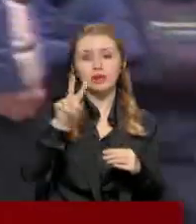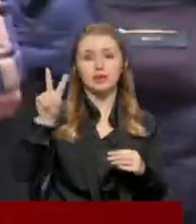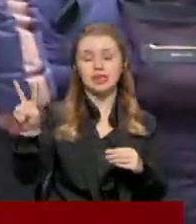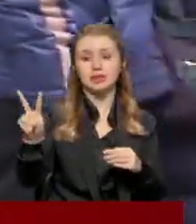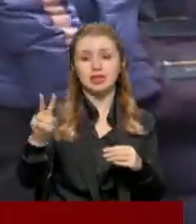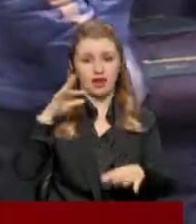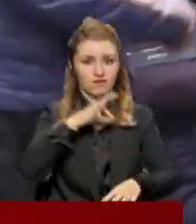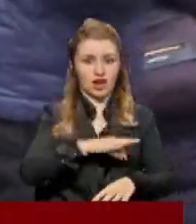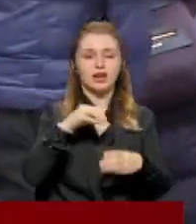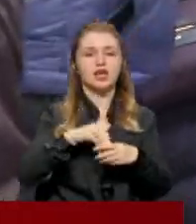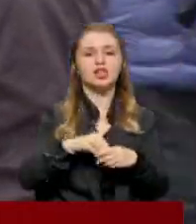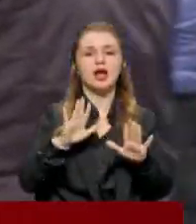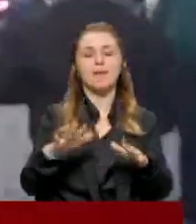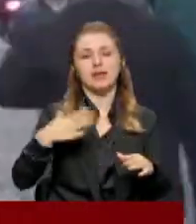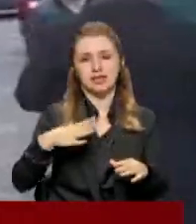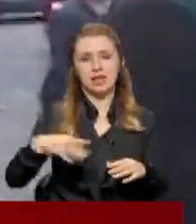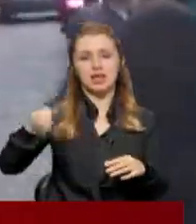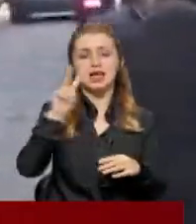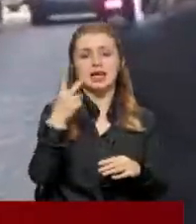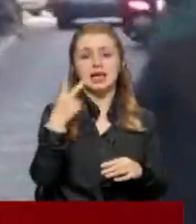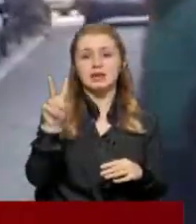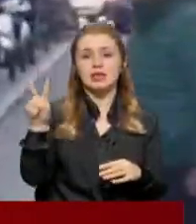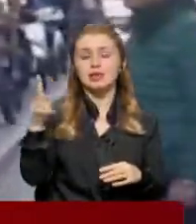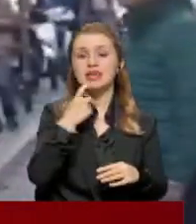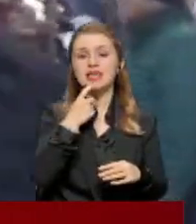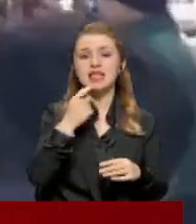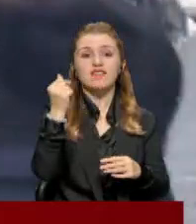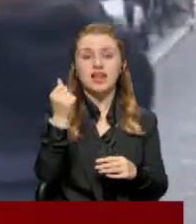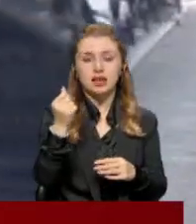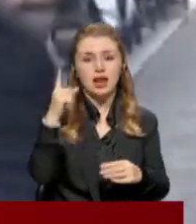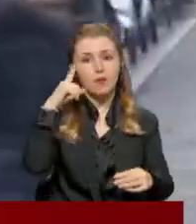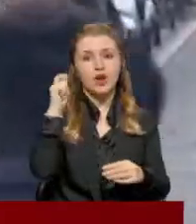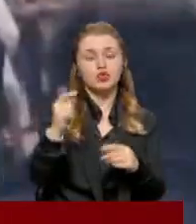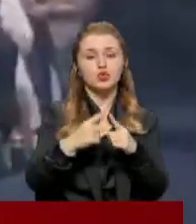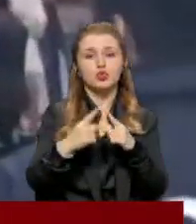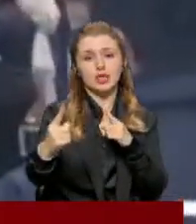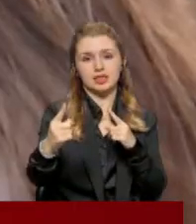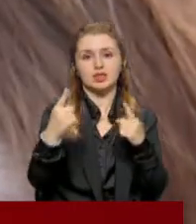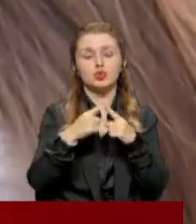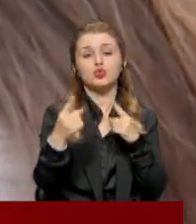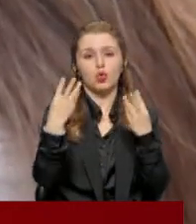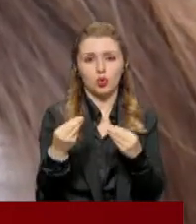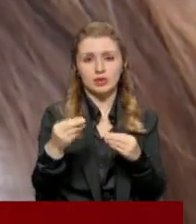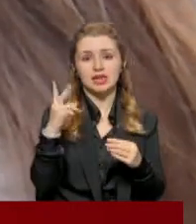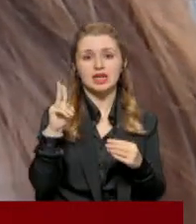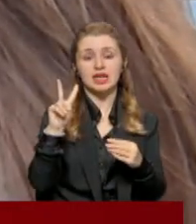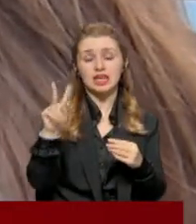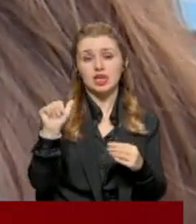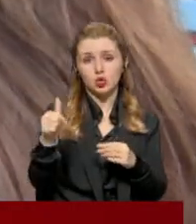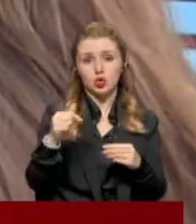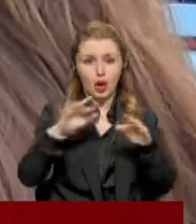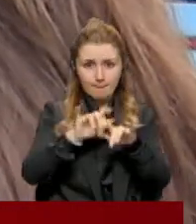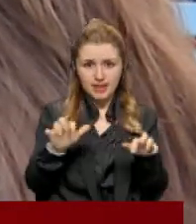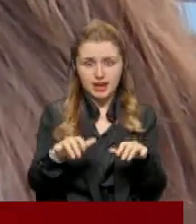tarifesinden faydalanmak için. Ama istekleri 2022 yılı fiyatları ile başvuru süresinin uzatılması. İki gündür bilgisayar